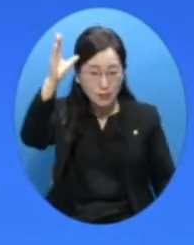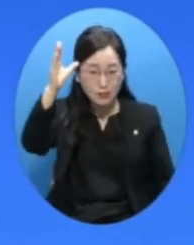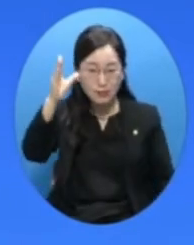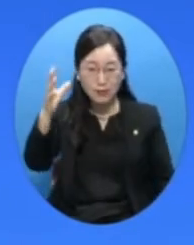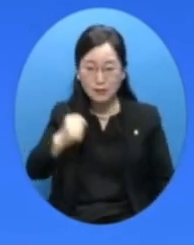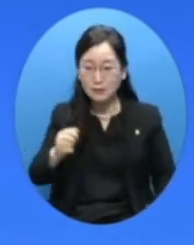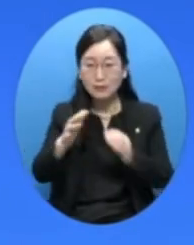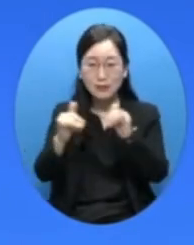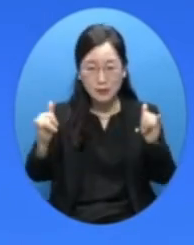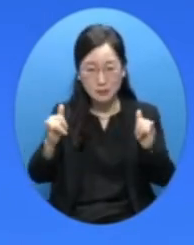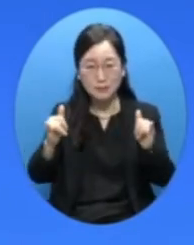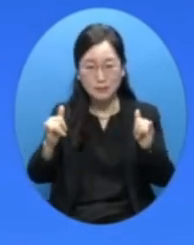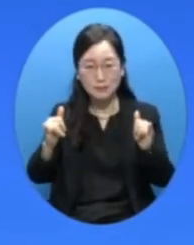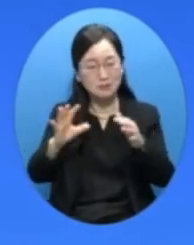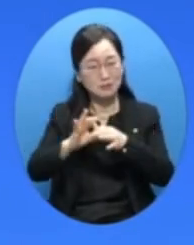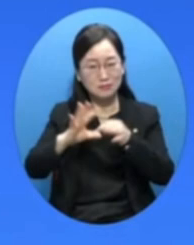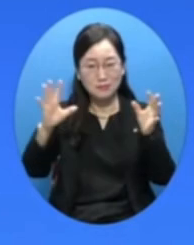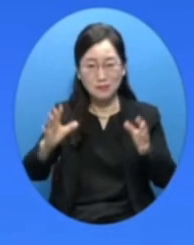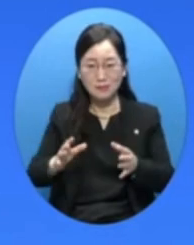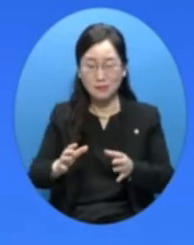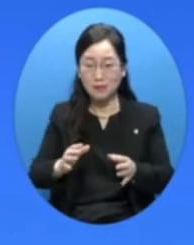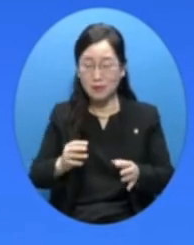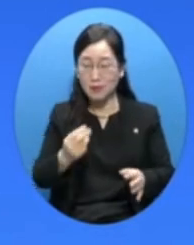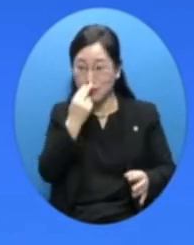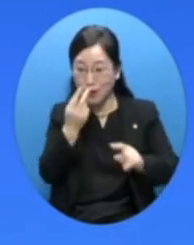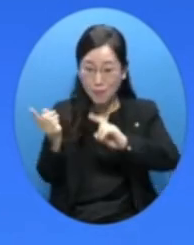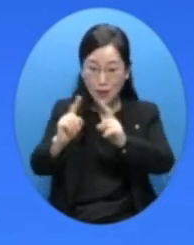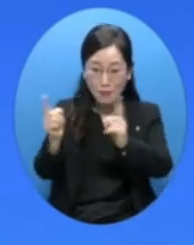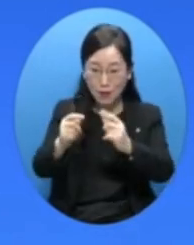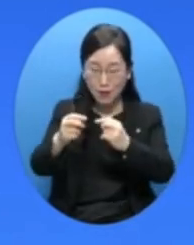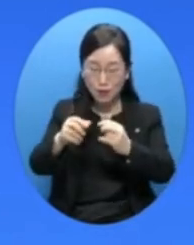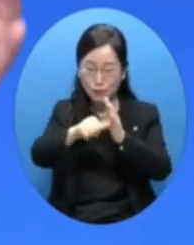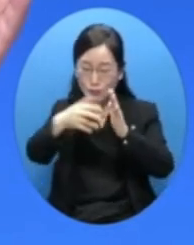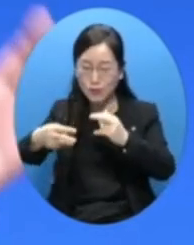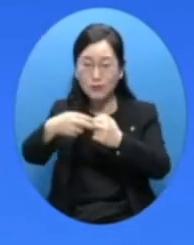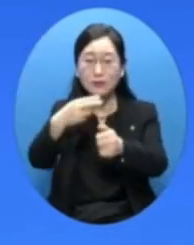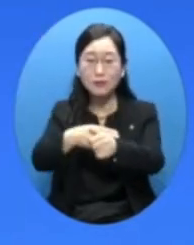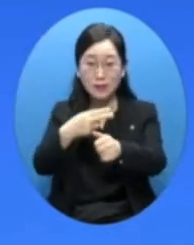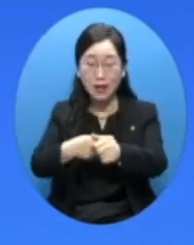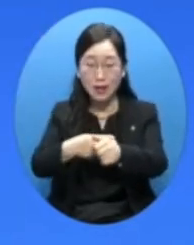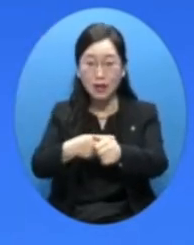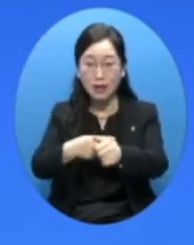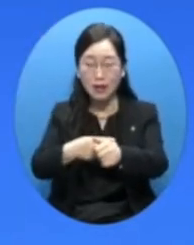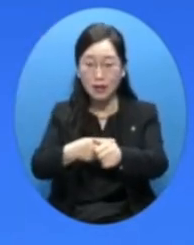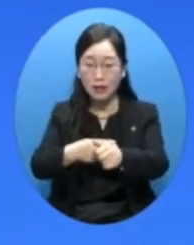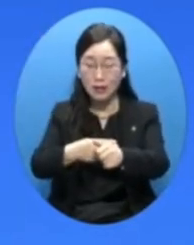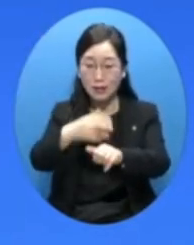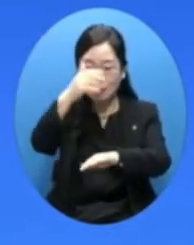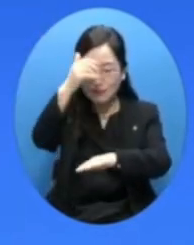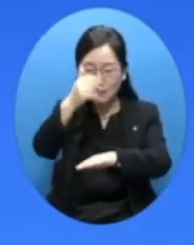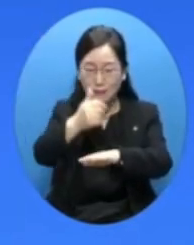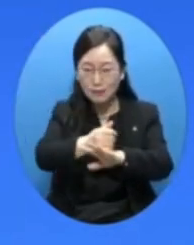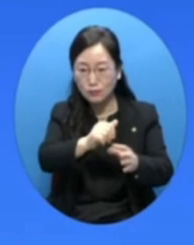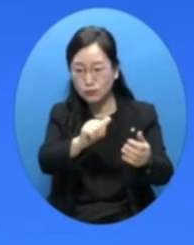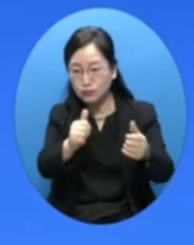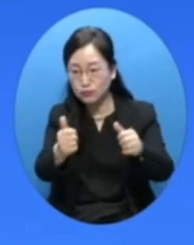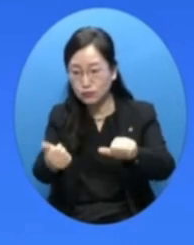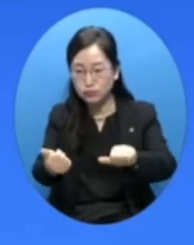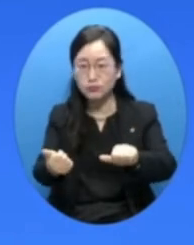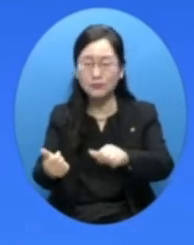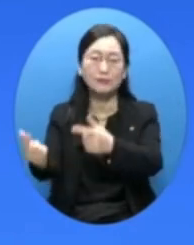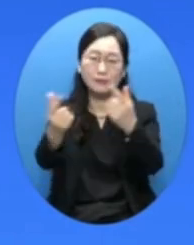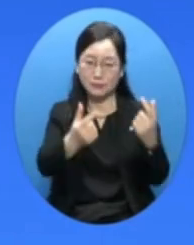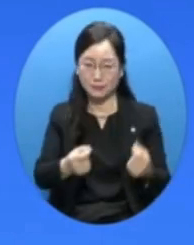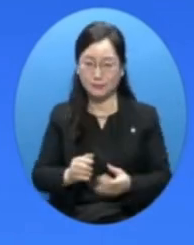할지라도 수많은 사람의 목숨을 살리는 의사라고 할지라도 죽음 앞에서는 무기력할 수밖에 없습니다.